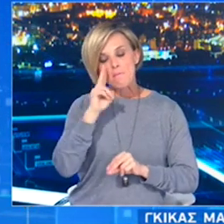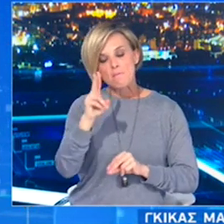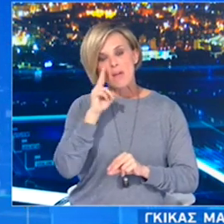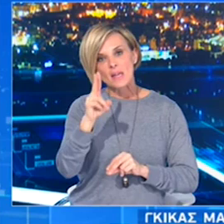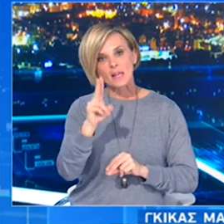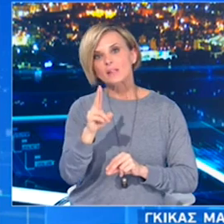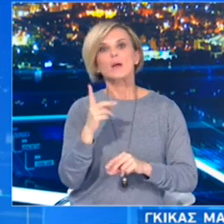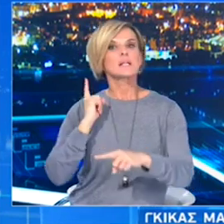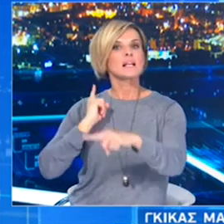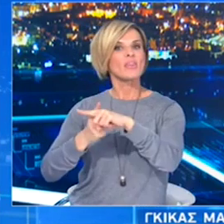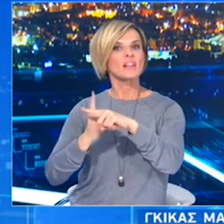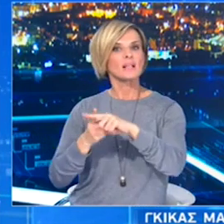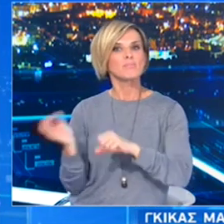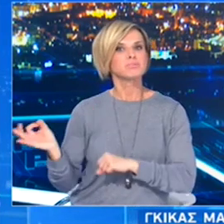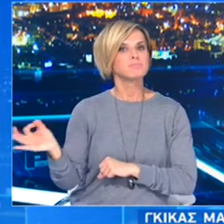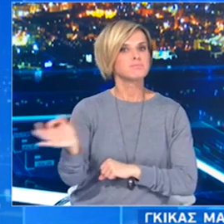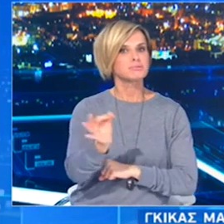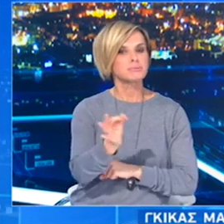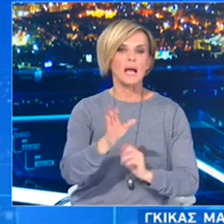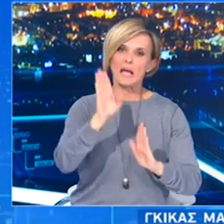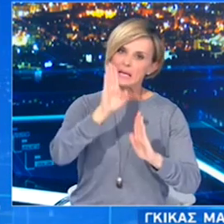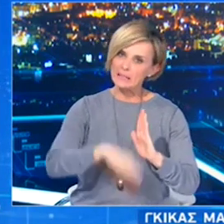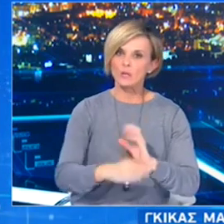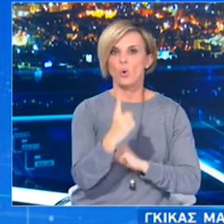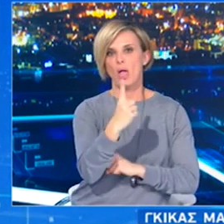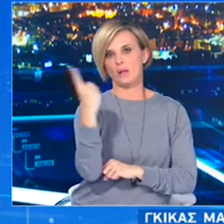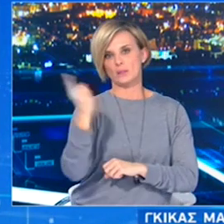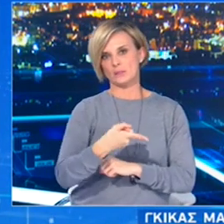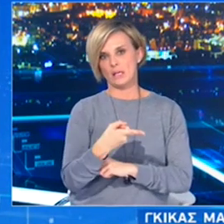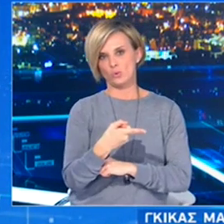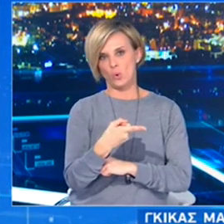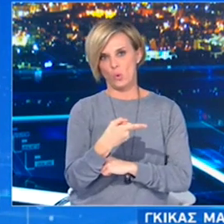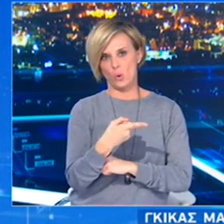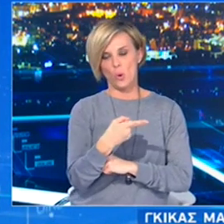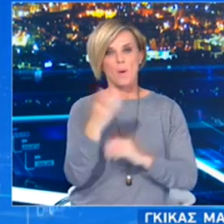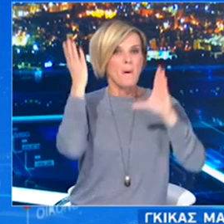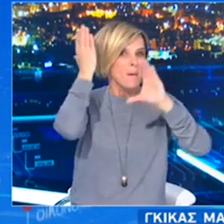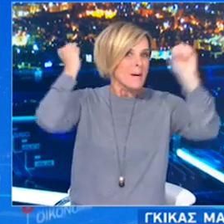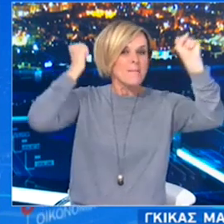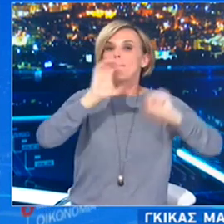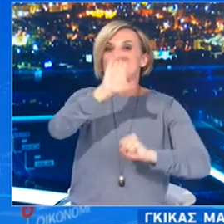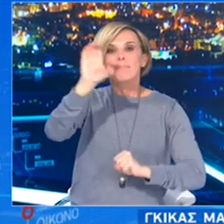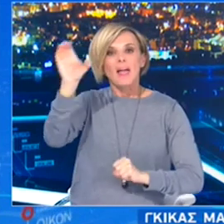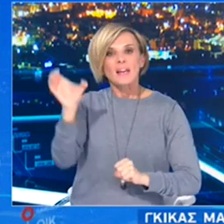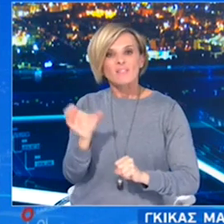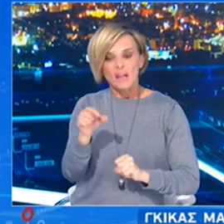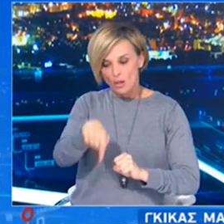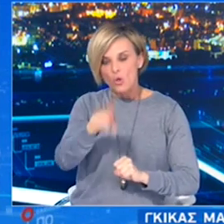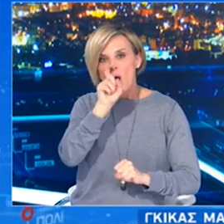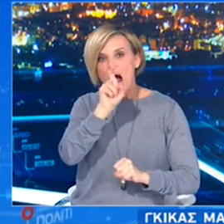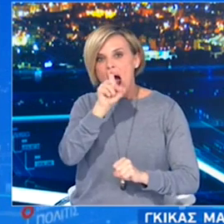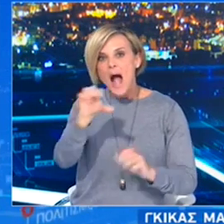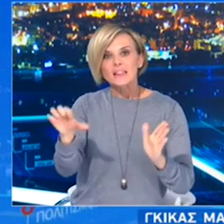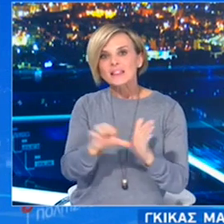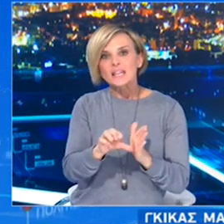ενεργός αριθμός αναπαραγωγής παραμένει κάτω από το ένα και στις δύο περιφέρειες με την Αττική να διατηρεί πιθανώς ελαφρώς